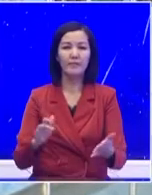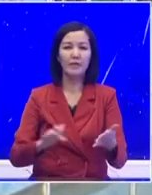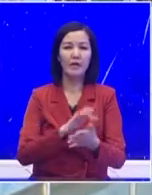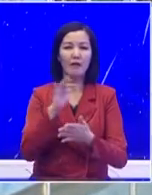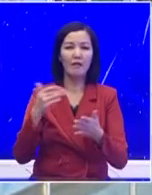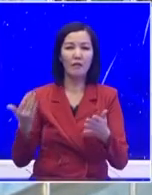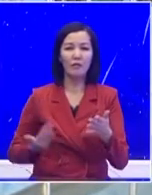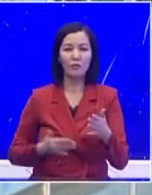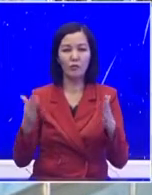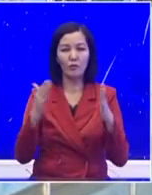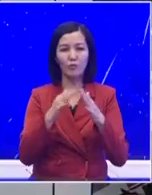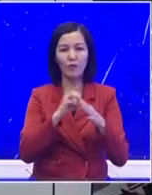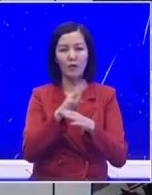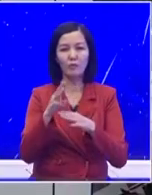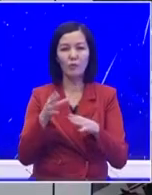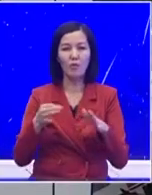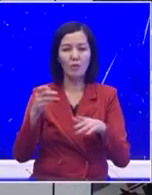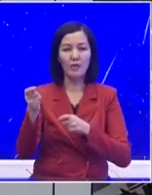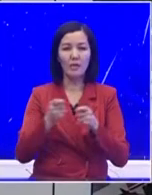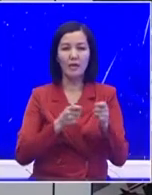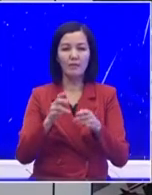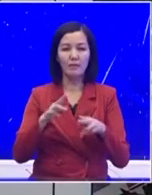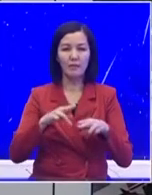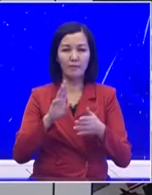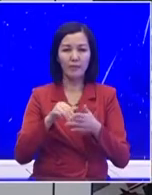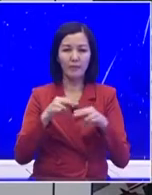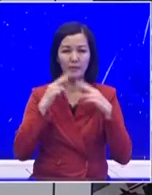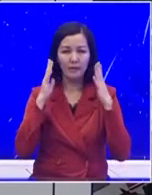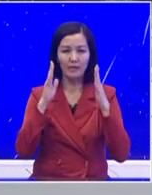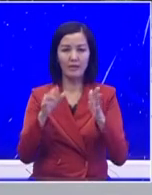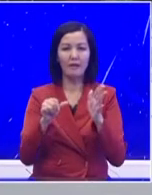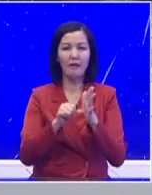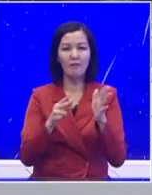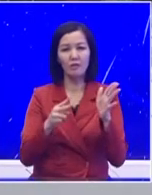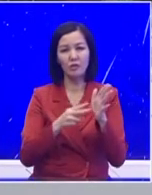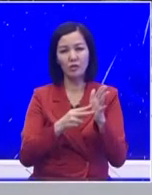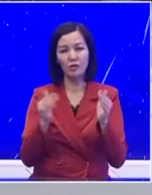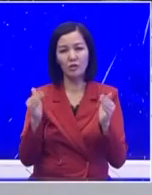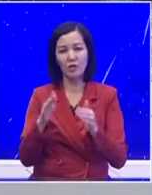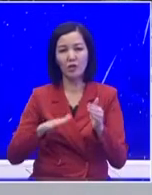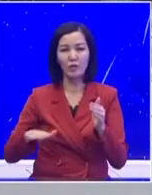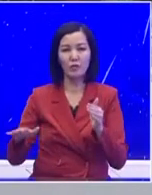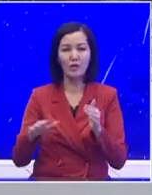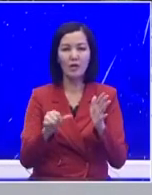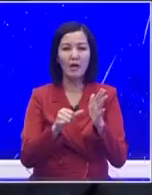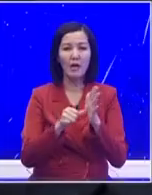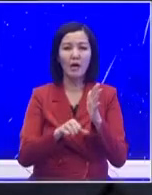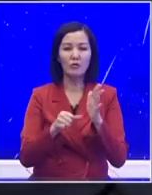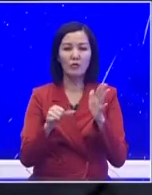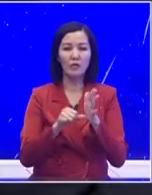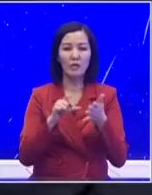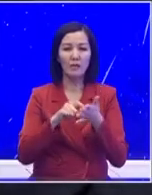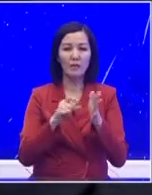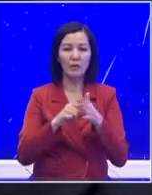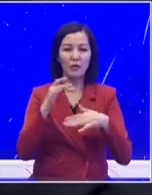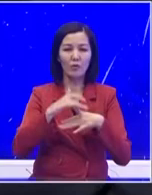тұрғындарын баспанамен қамту облыс әкімдігінің басты назарында. Биыл 6-шы және 7-ші шағын ауданында 606 пәтерлі көп